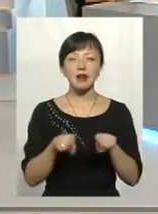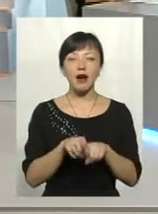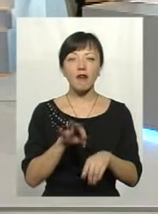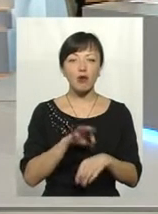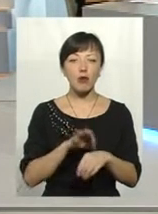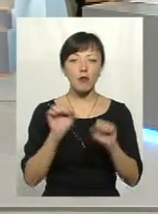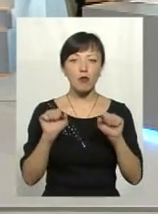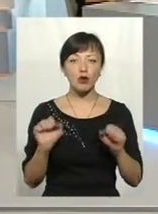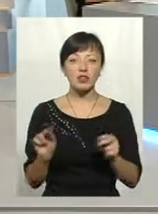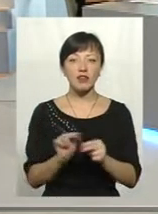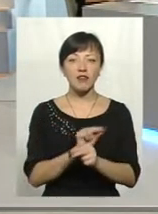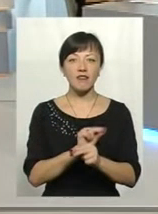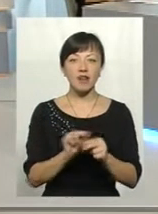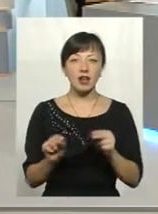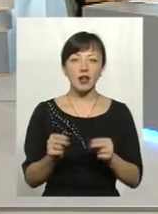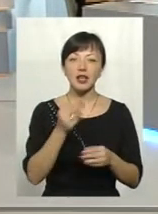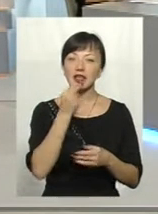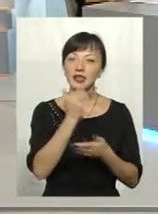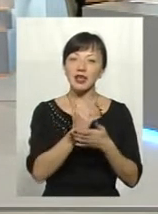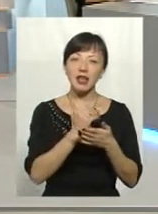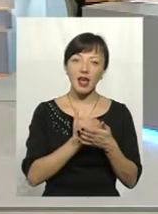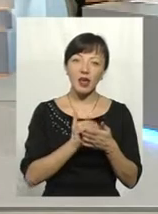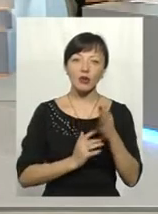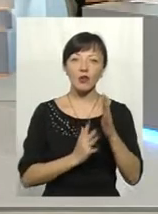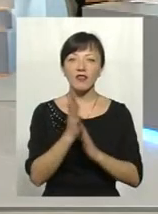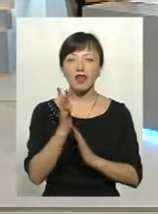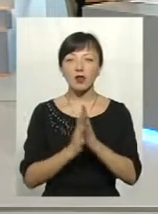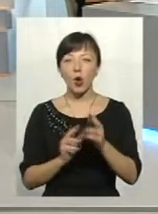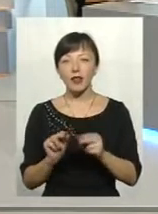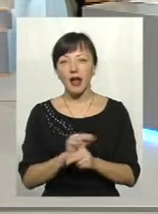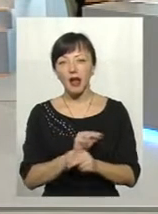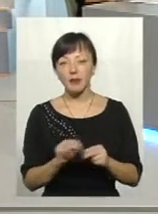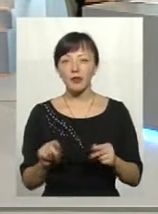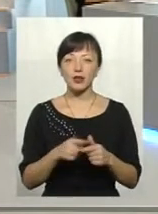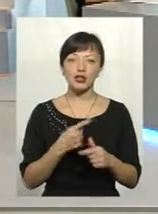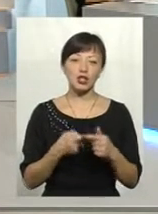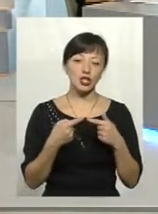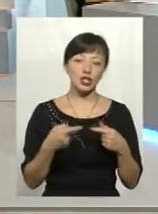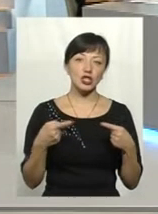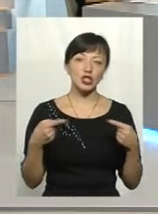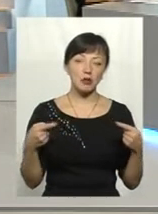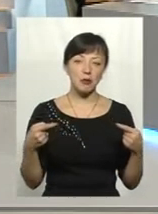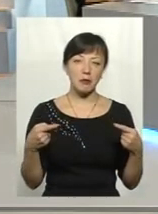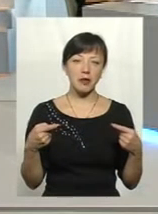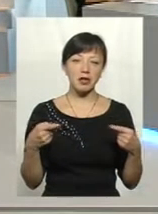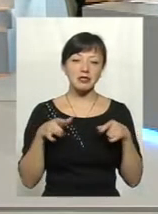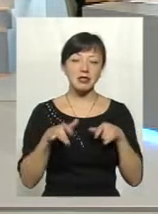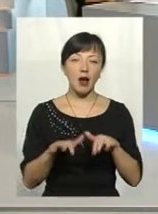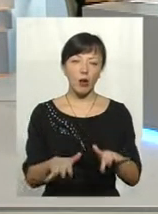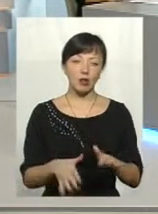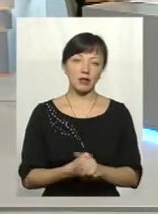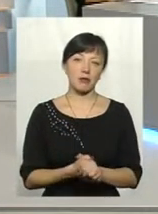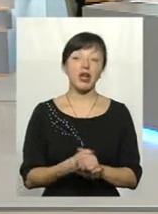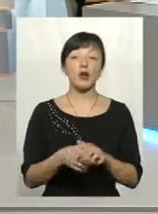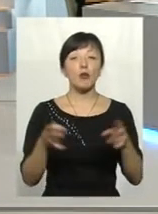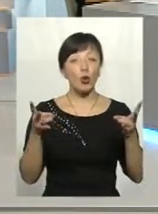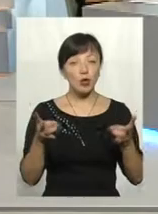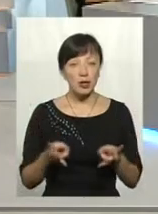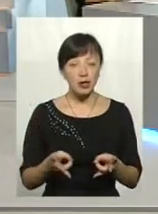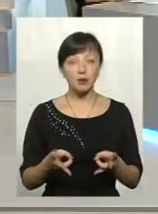можна вилікувати дієтою, фітотерапією чи ще якимись іншими заходами чи засобами. Тут